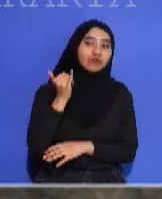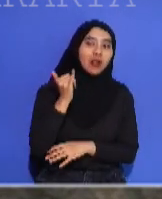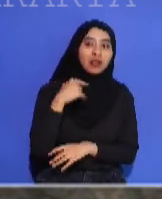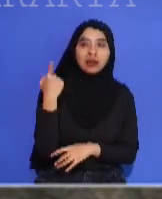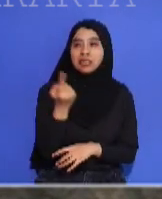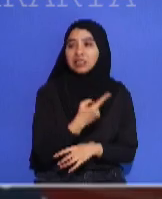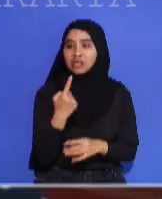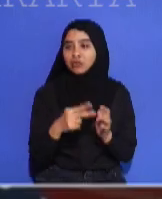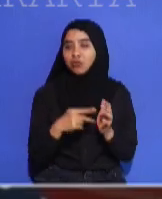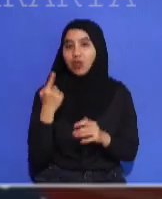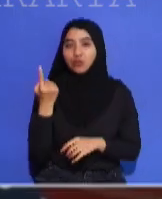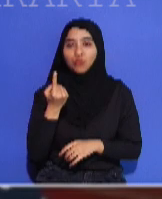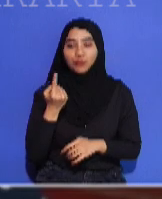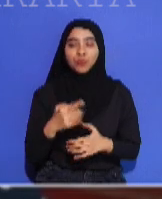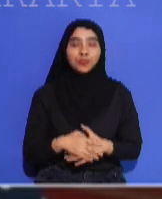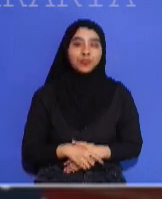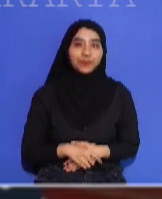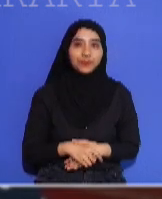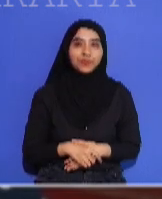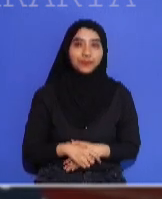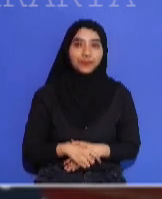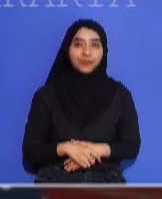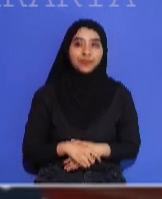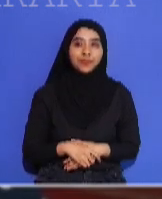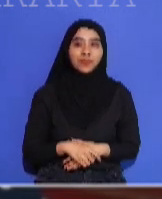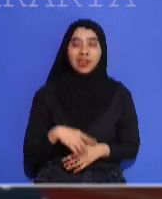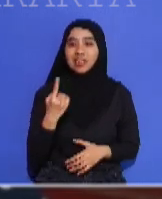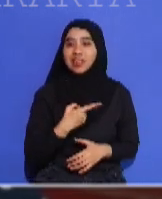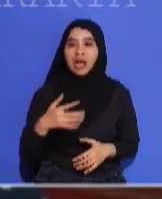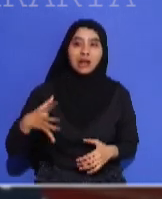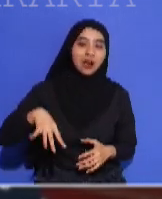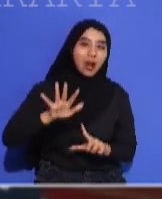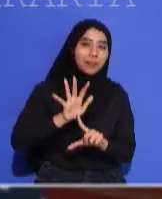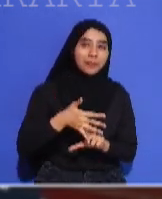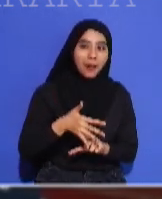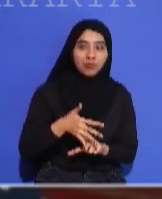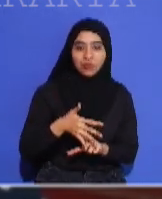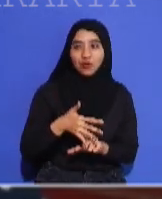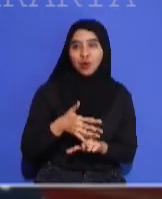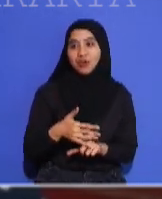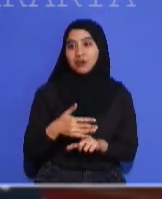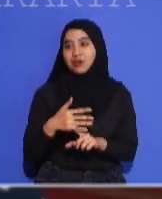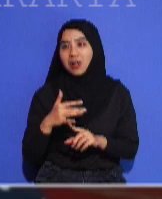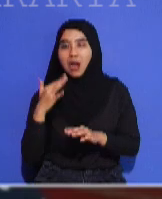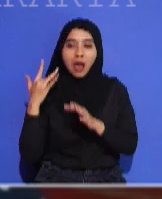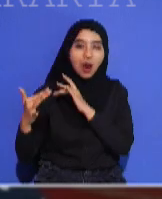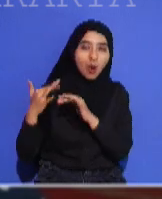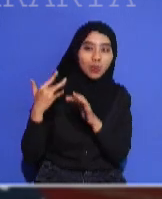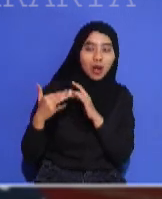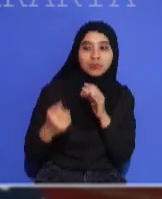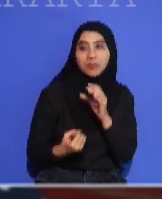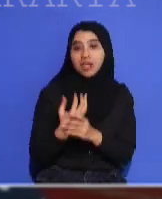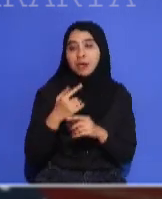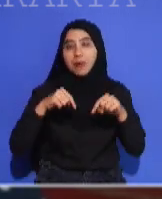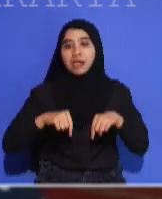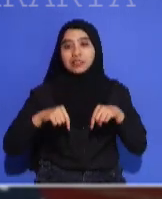secara umum kita kabupaten Bantul akan mengakomodir perkembangan ini